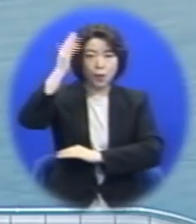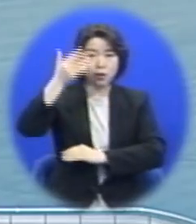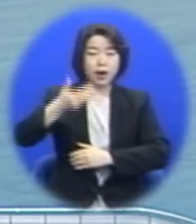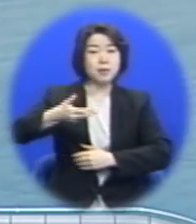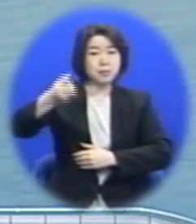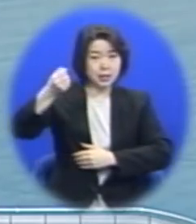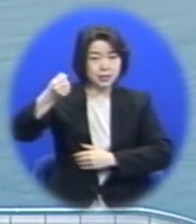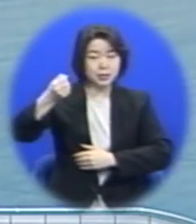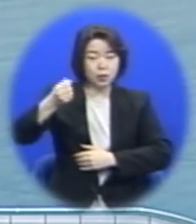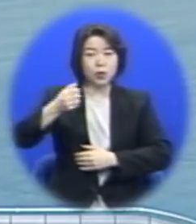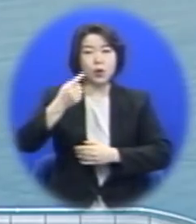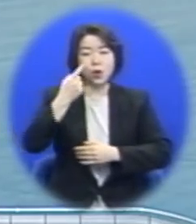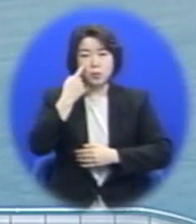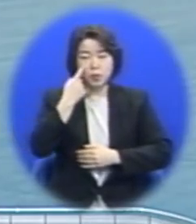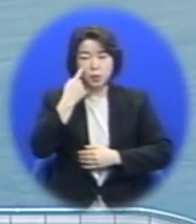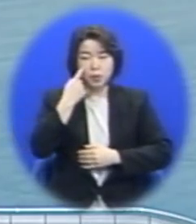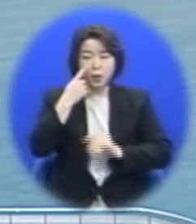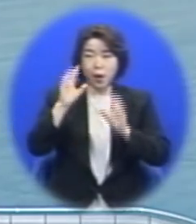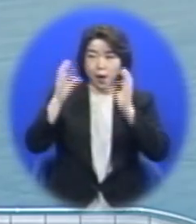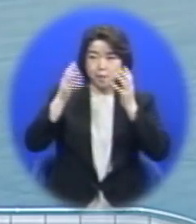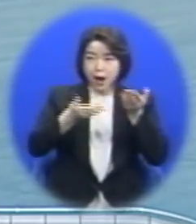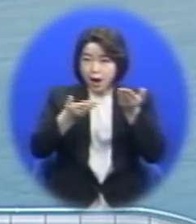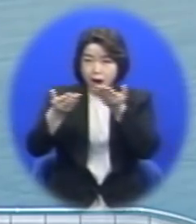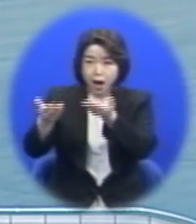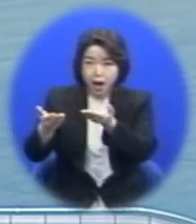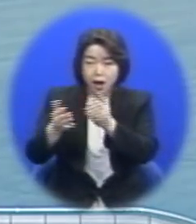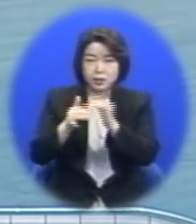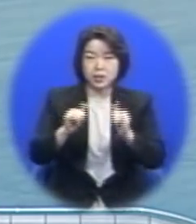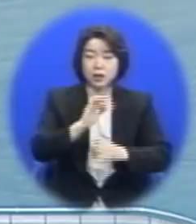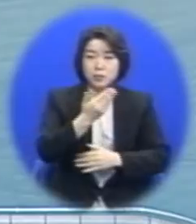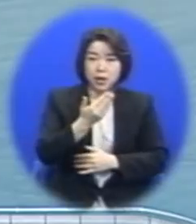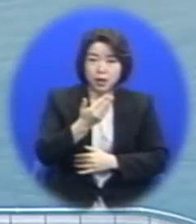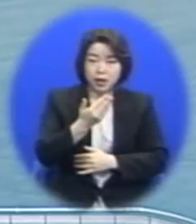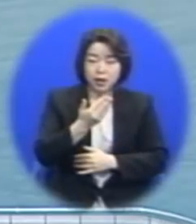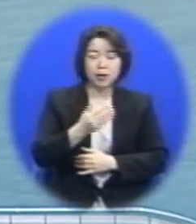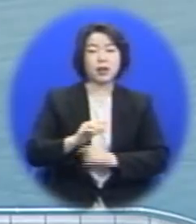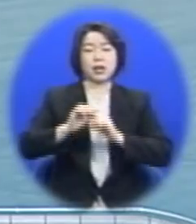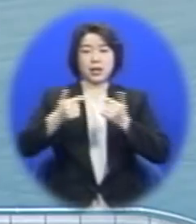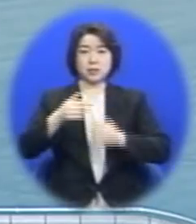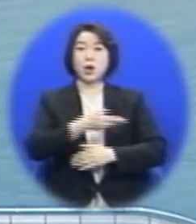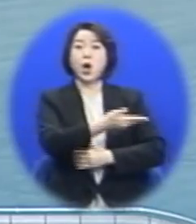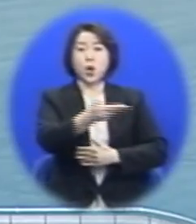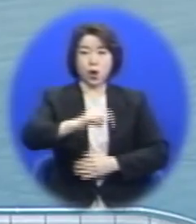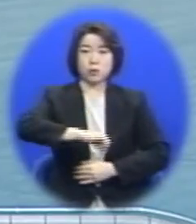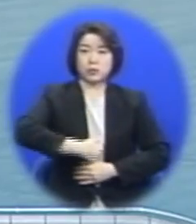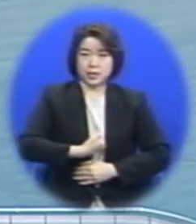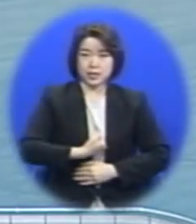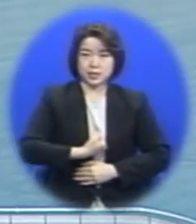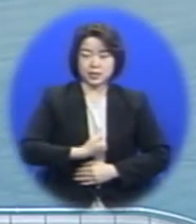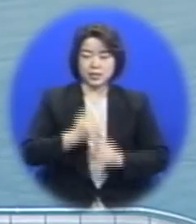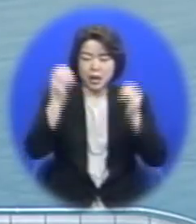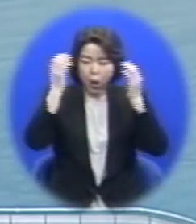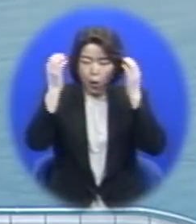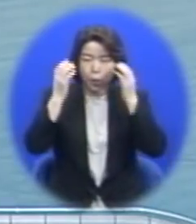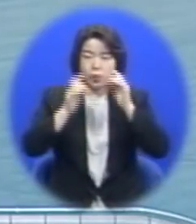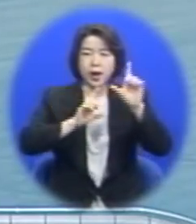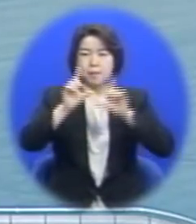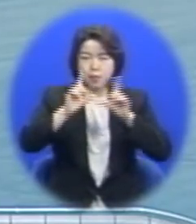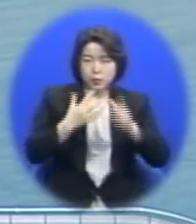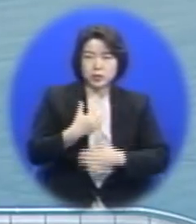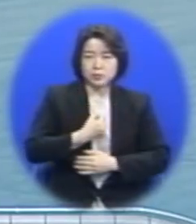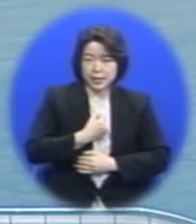보고 박수치는 사람이 되고 싶습니까? 아니면 여러분 자신이 고난의 흔적을